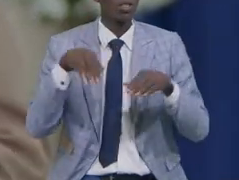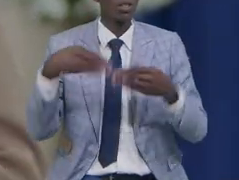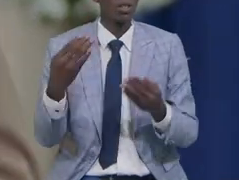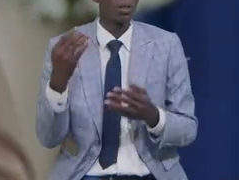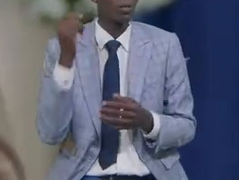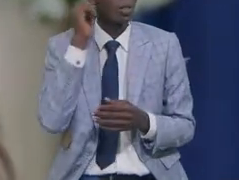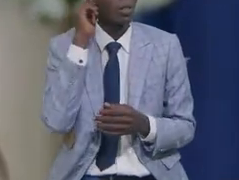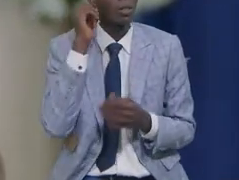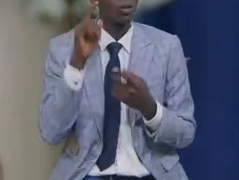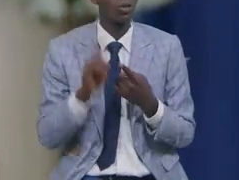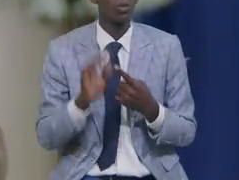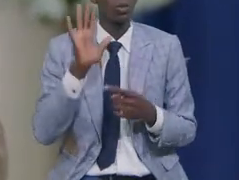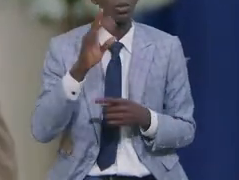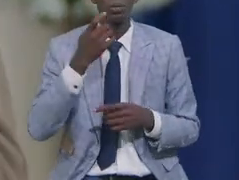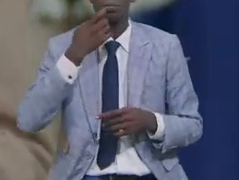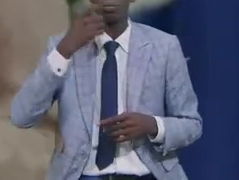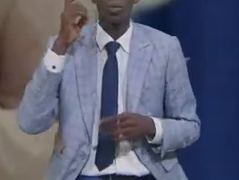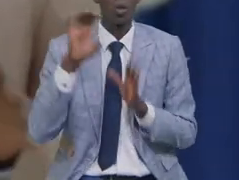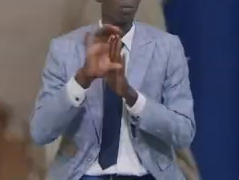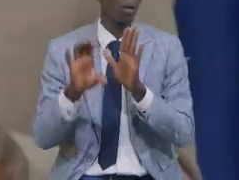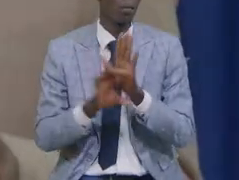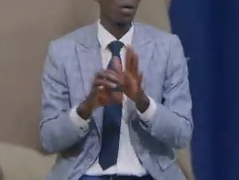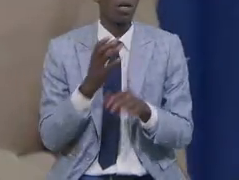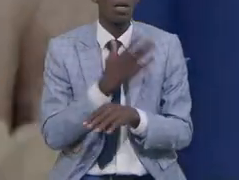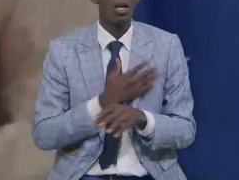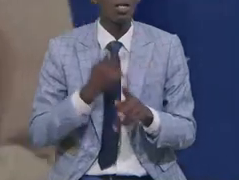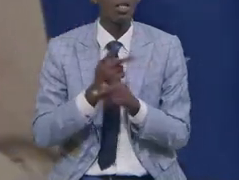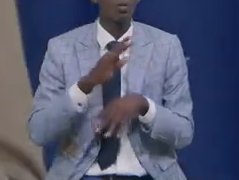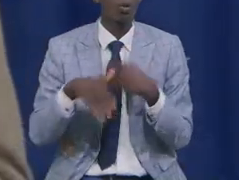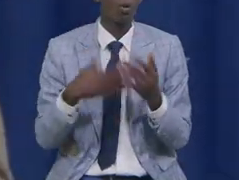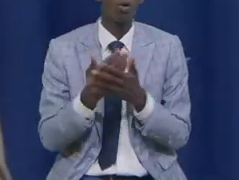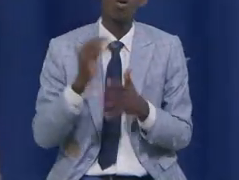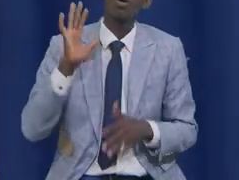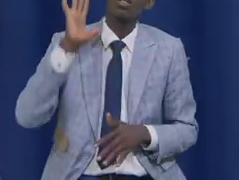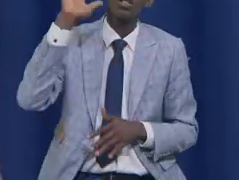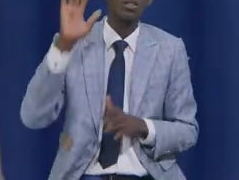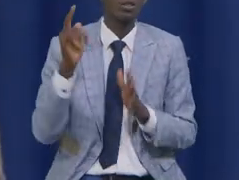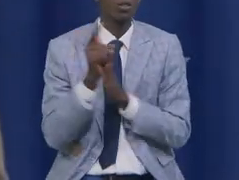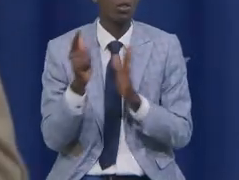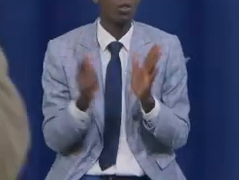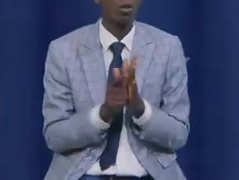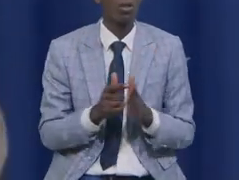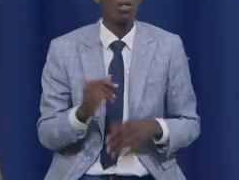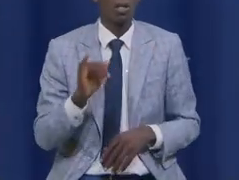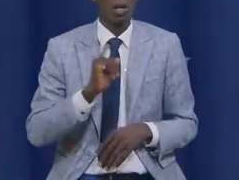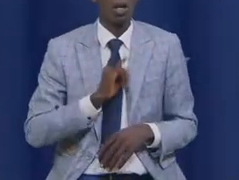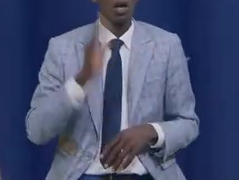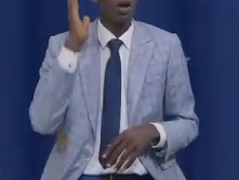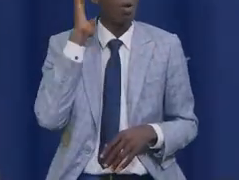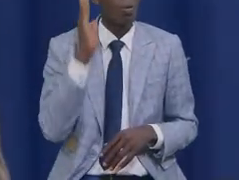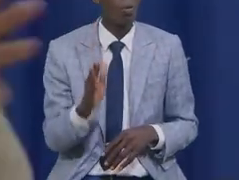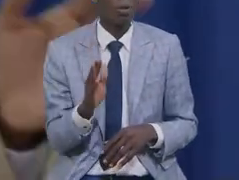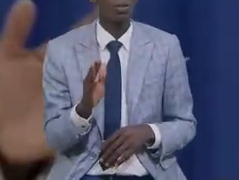lois, je ne te frapperai d'aucune des maladies dont j'ai frappé les Égyptiens.